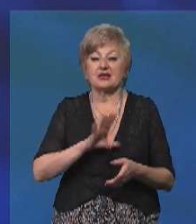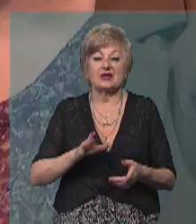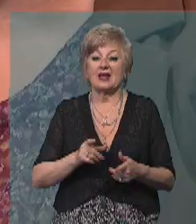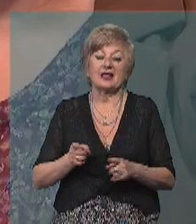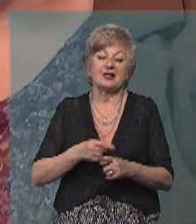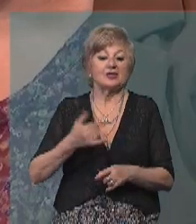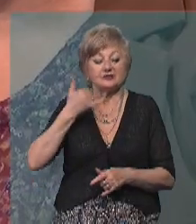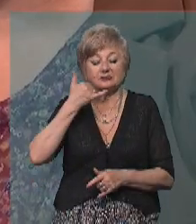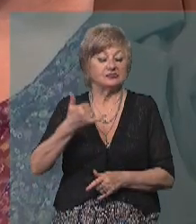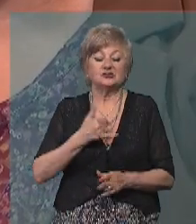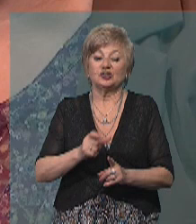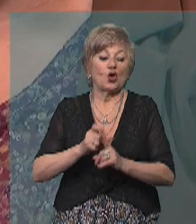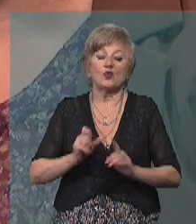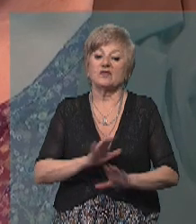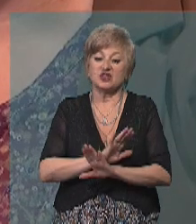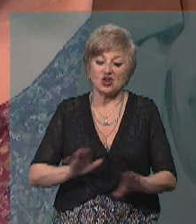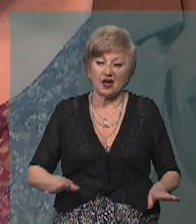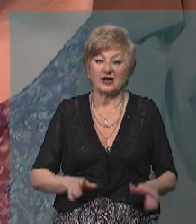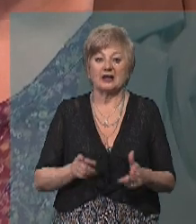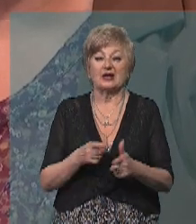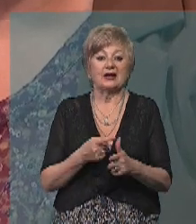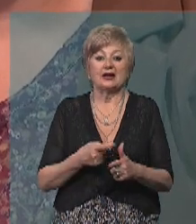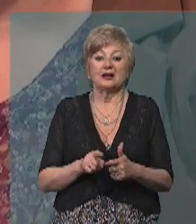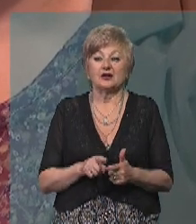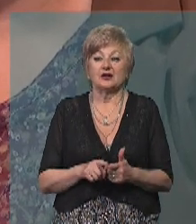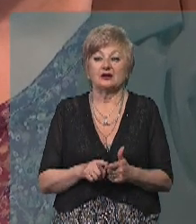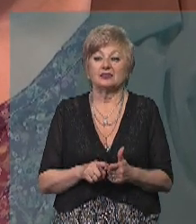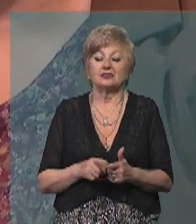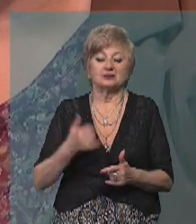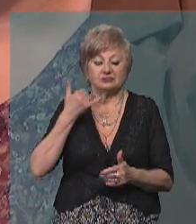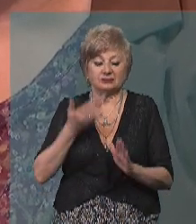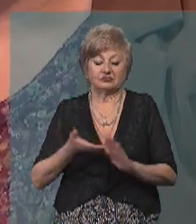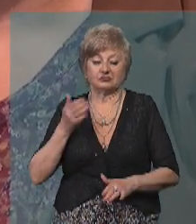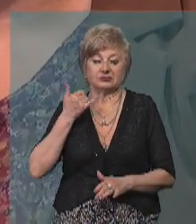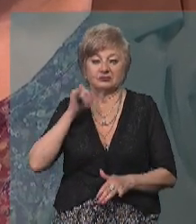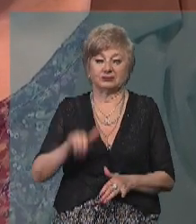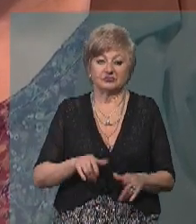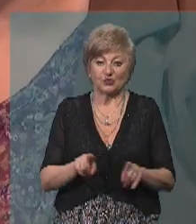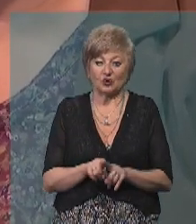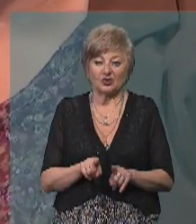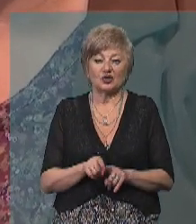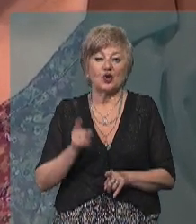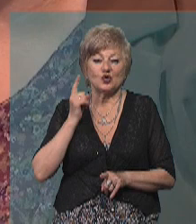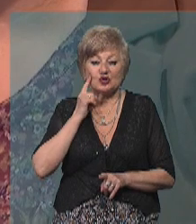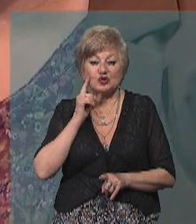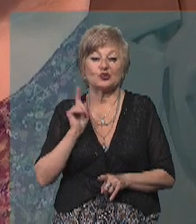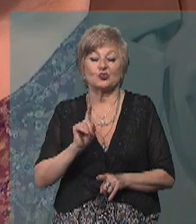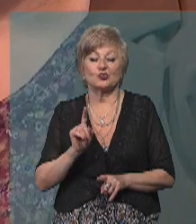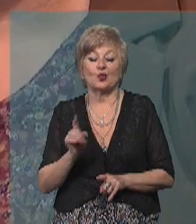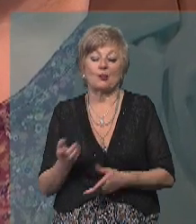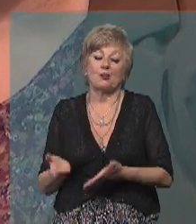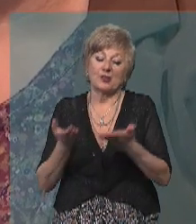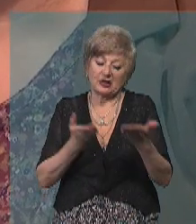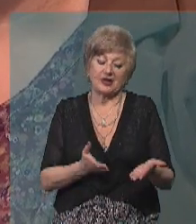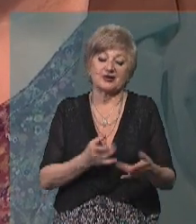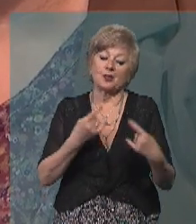не відповідали на телефони, або не брали, скидали, як тільки чули пропозицію прийти в ефір.